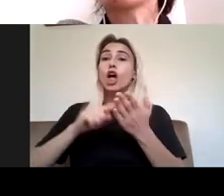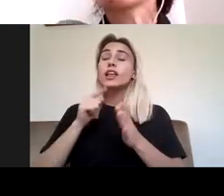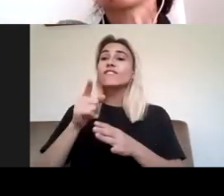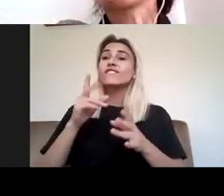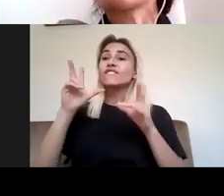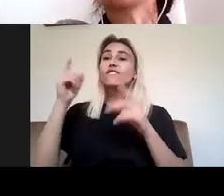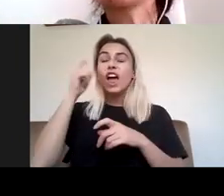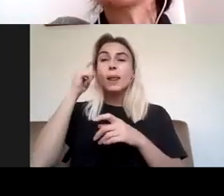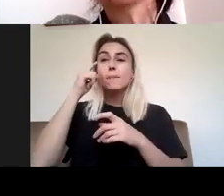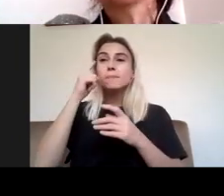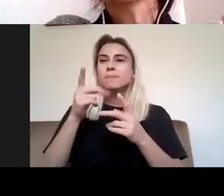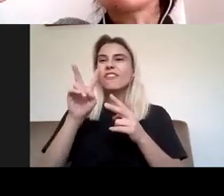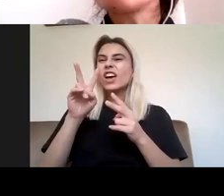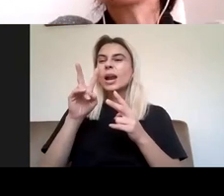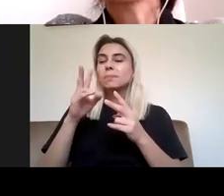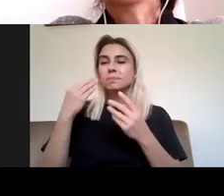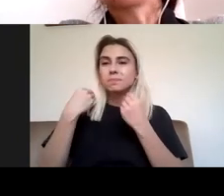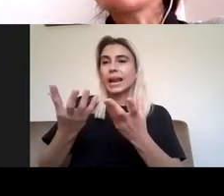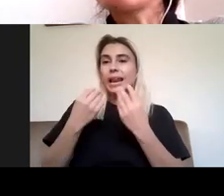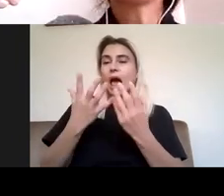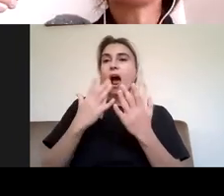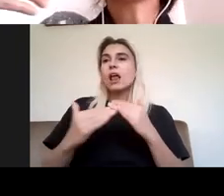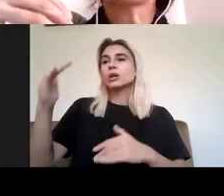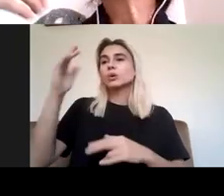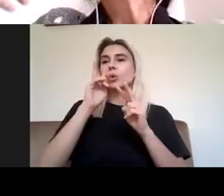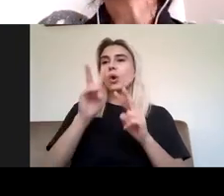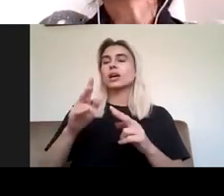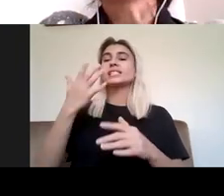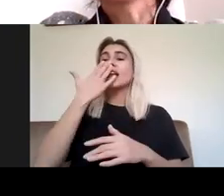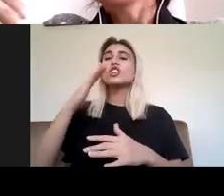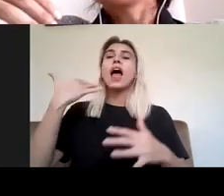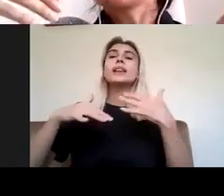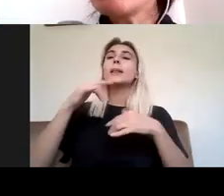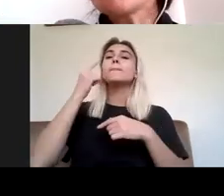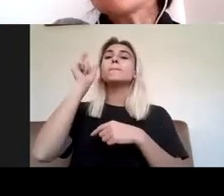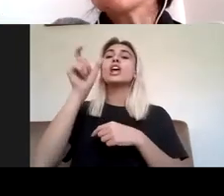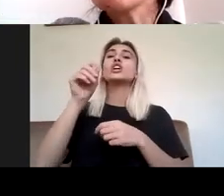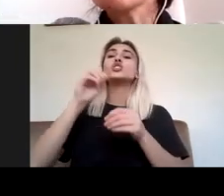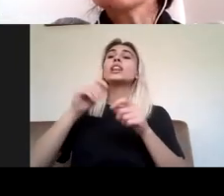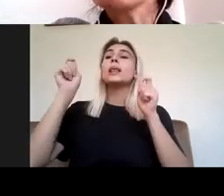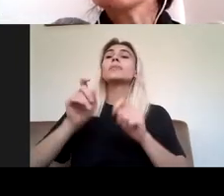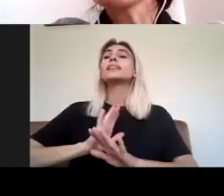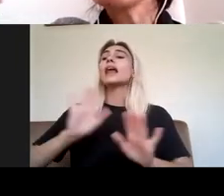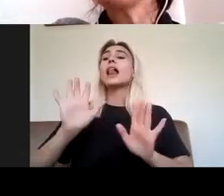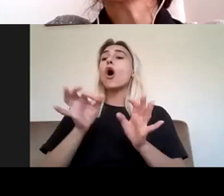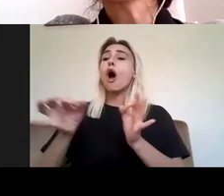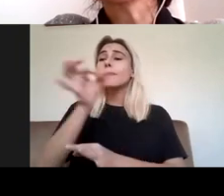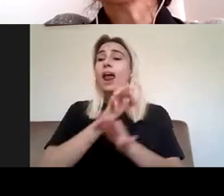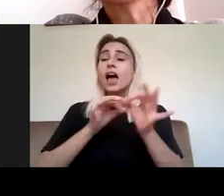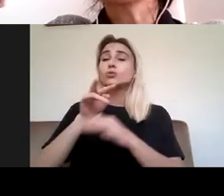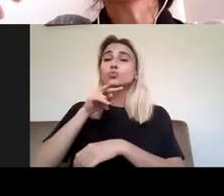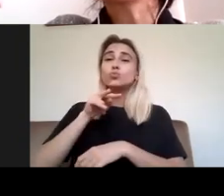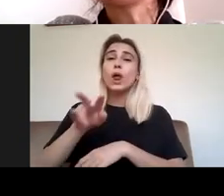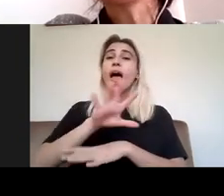arttığını görüyorsunuz. Yani burada sadece engelli bireyler için yaptık değil bu. Bütün operasyon süreçlerinizi de en iyi